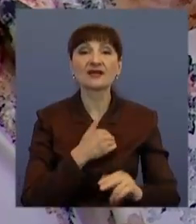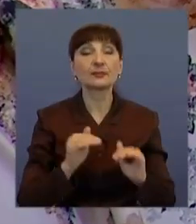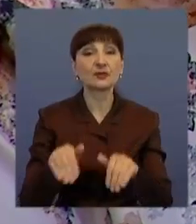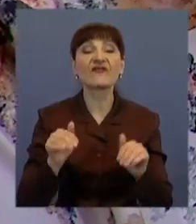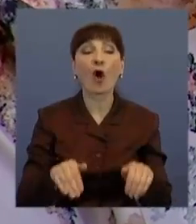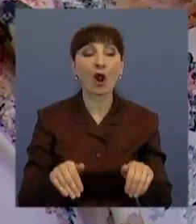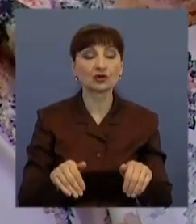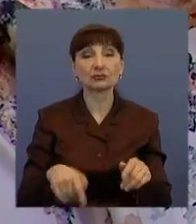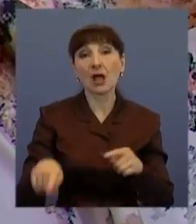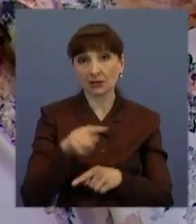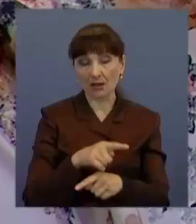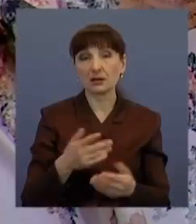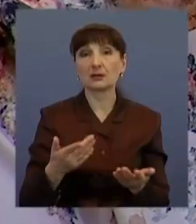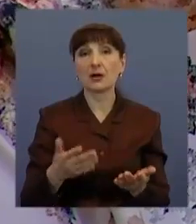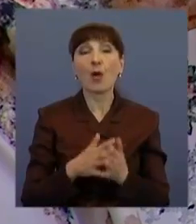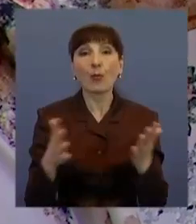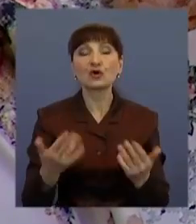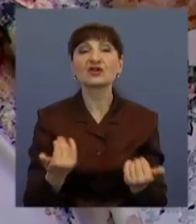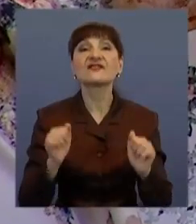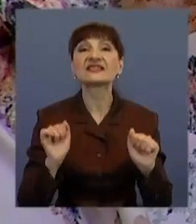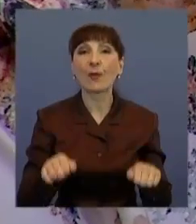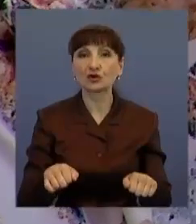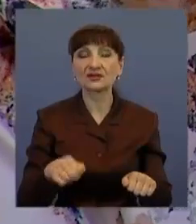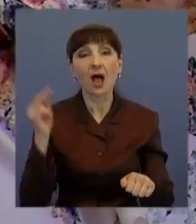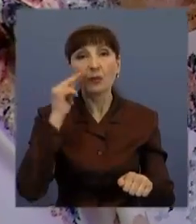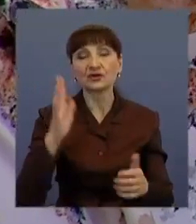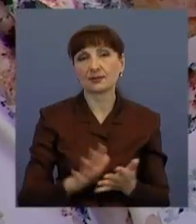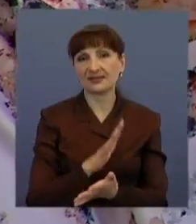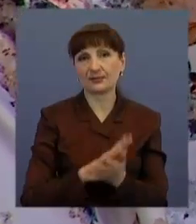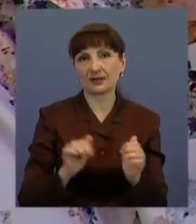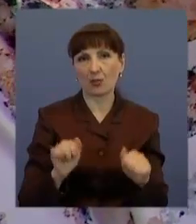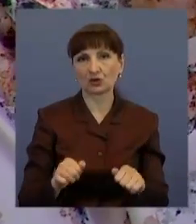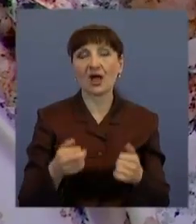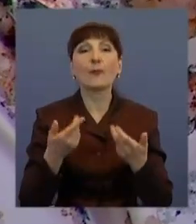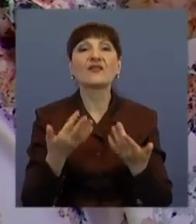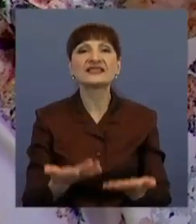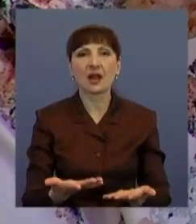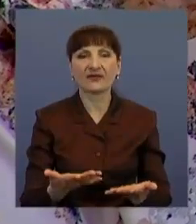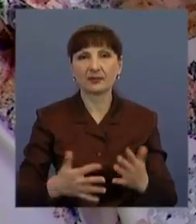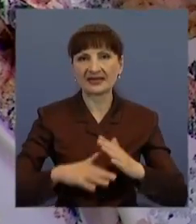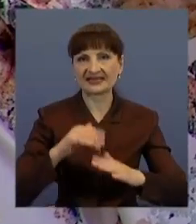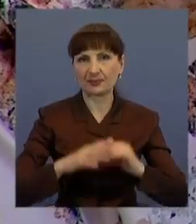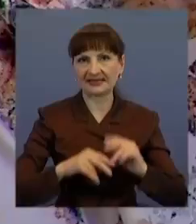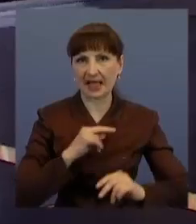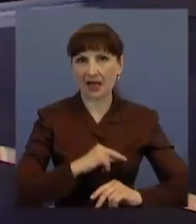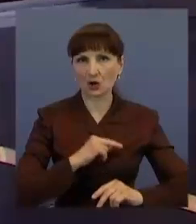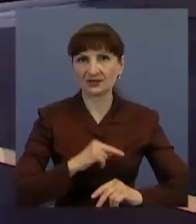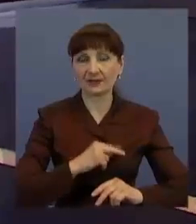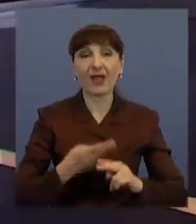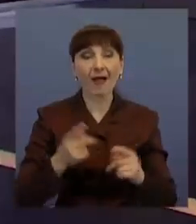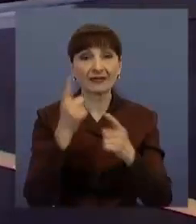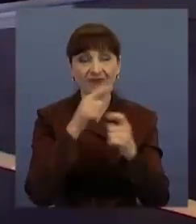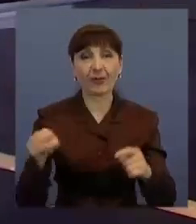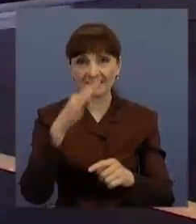в колледжи, для них больше сейчас возможностей обучаться бесплатно по востребованным специальностям. Я думаю, это информация на